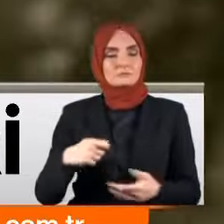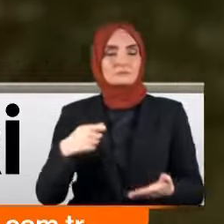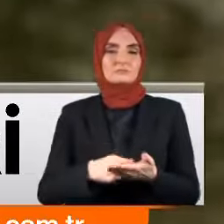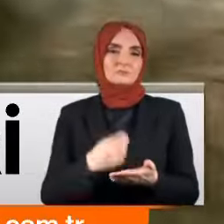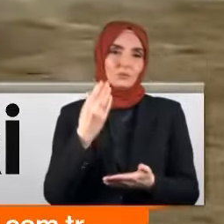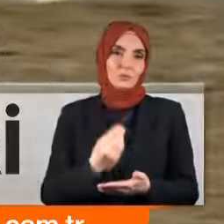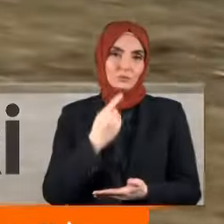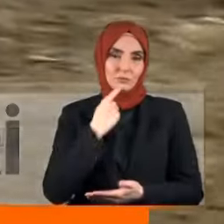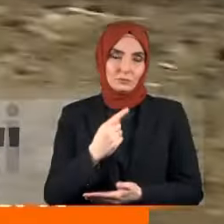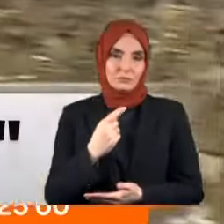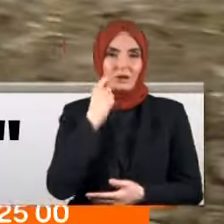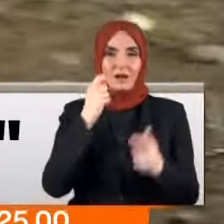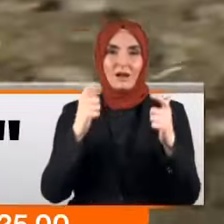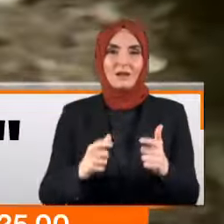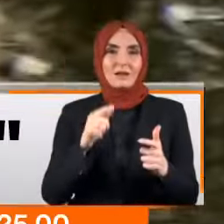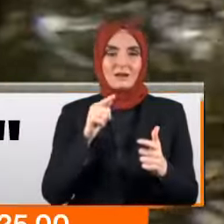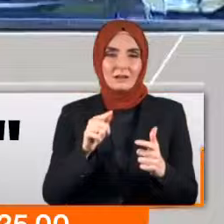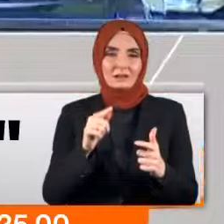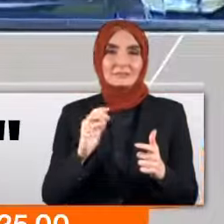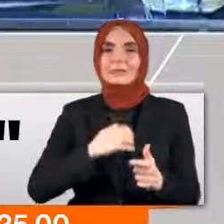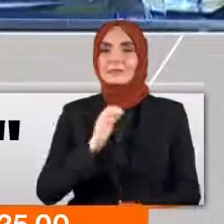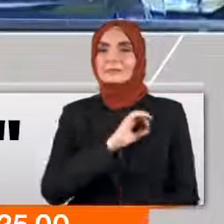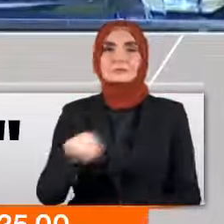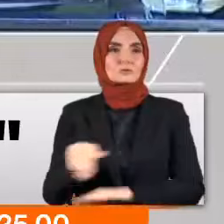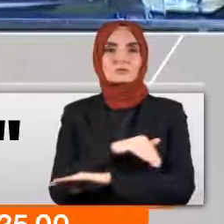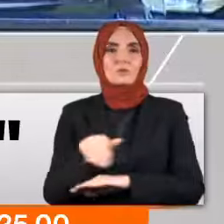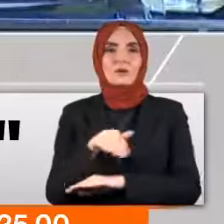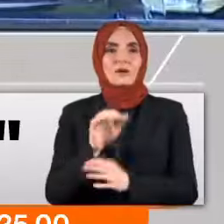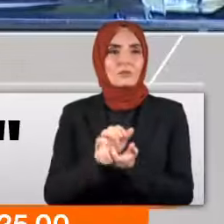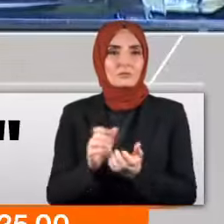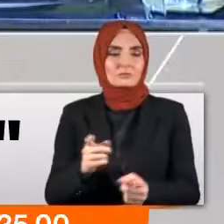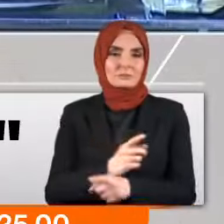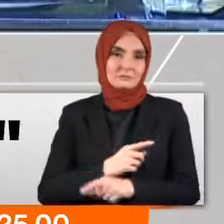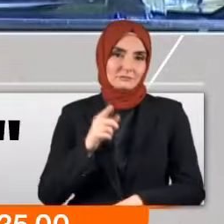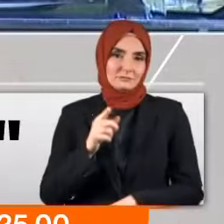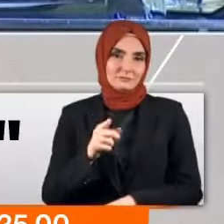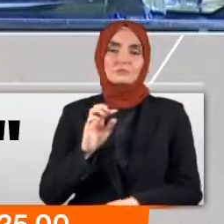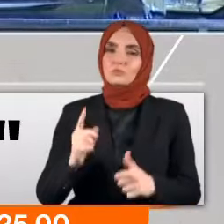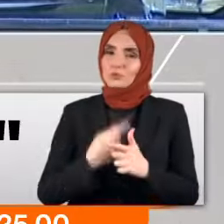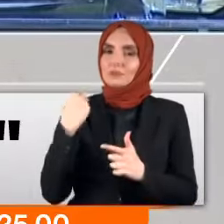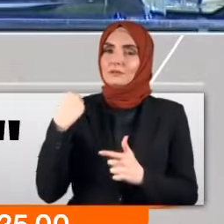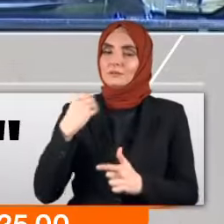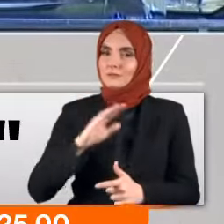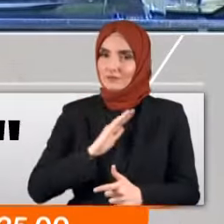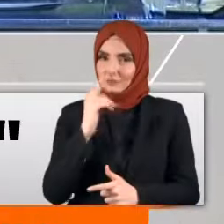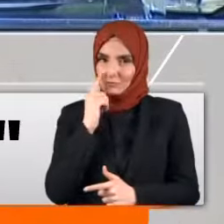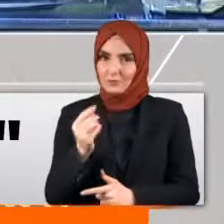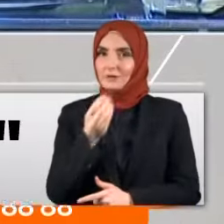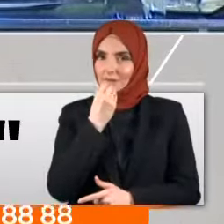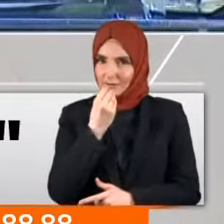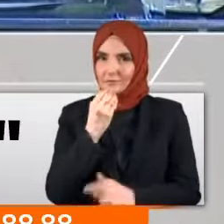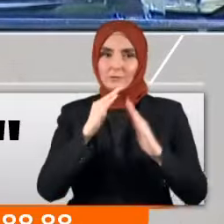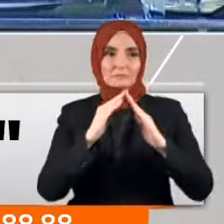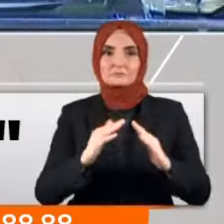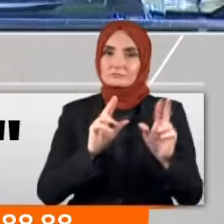başkentin kanayan yarısı başıboş sokak hayvanları. Betebox projemizle beslenme, tedavi, barınma, kısırlaştırma